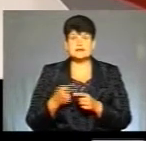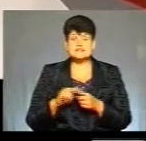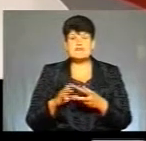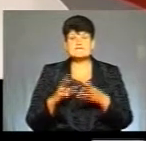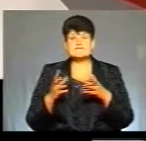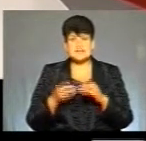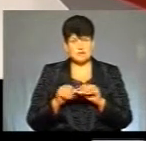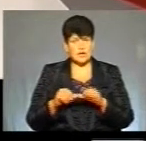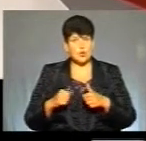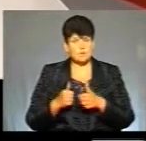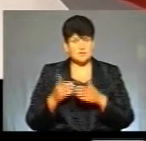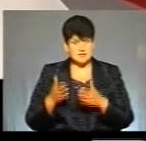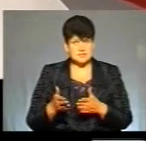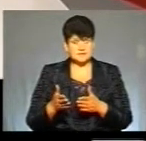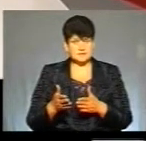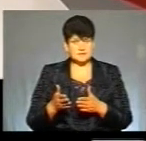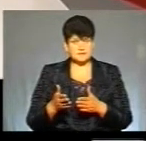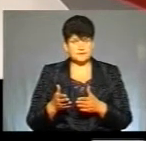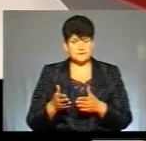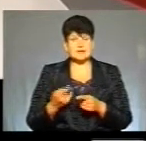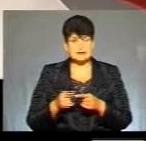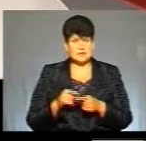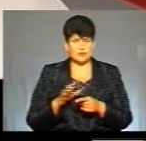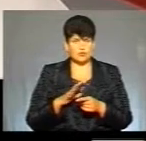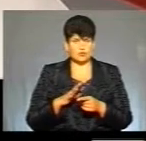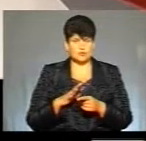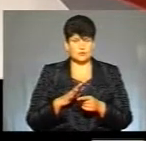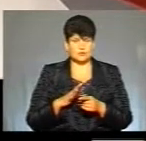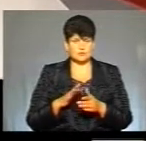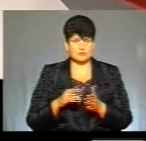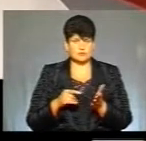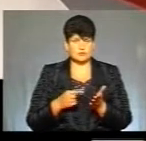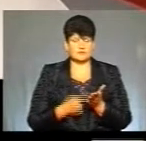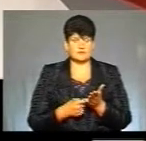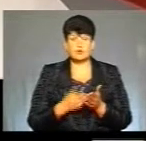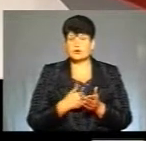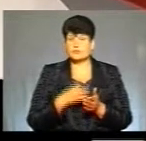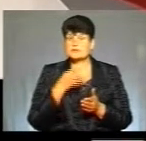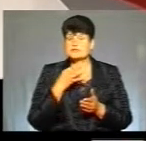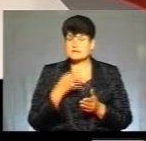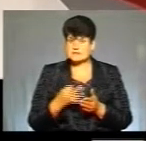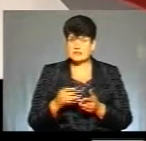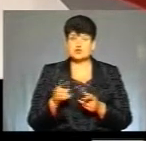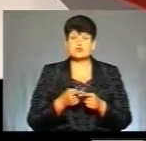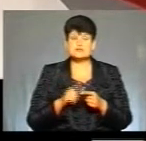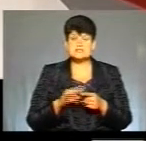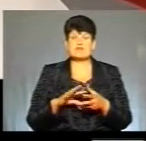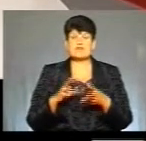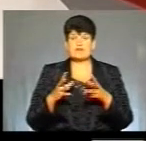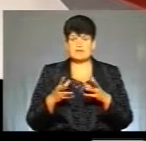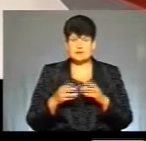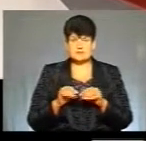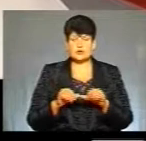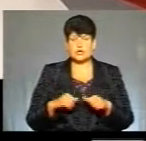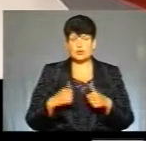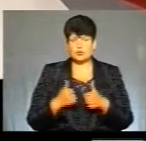застережень Венеційської комісії, то я хотів би... це йшлося після першого читання, тому що спиралися на ці висновки. То я хотів би сказати, що відповідні висновки Венеційської комісії, вони